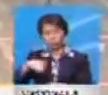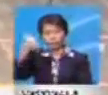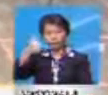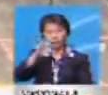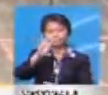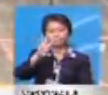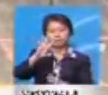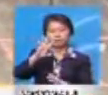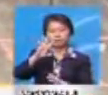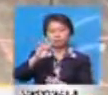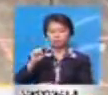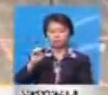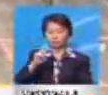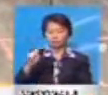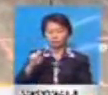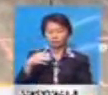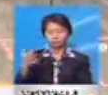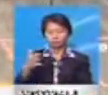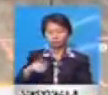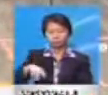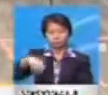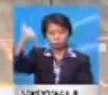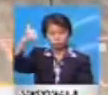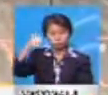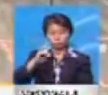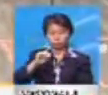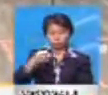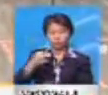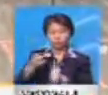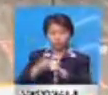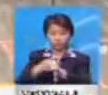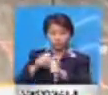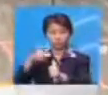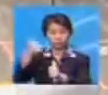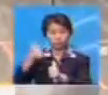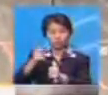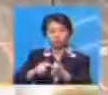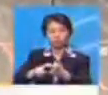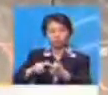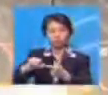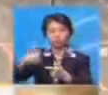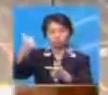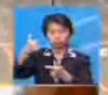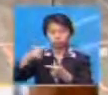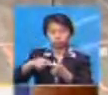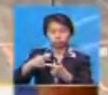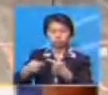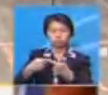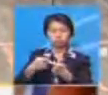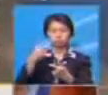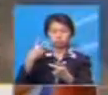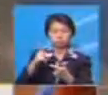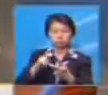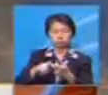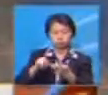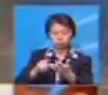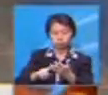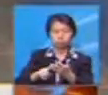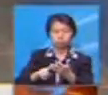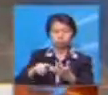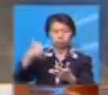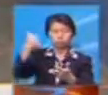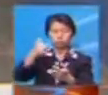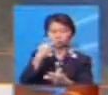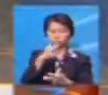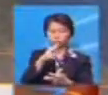4 set. Dale mendominasi awal set pertama, tetapi Mariam berjaya memberhenti perlawanan ke tie break sebelum Dale